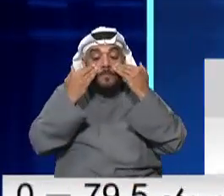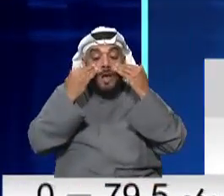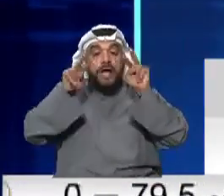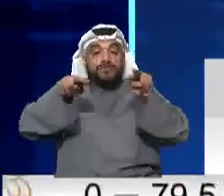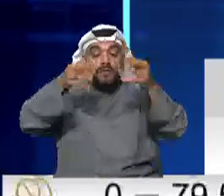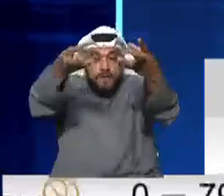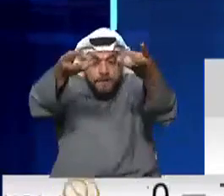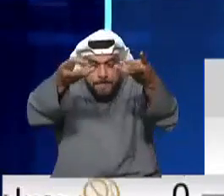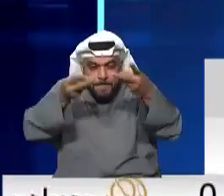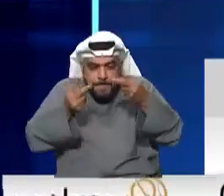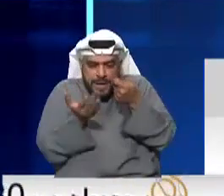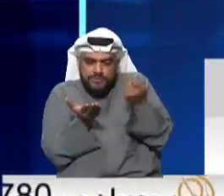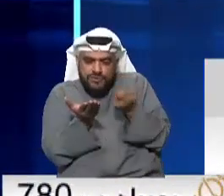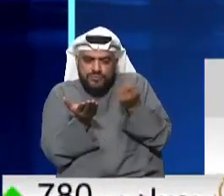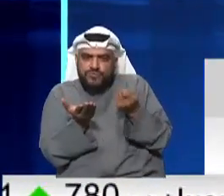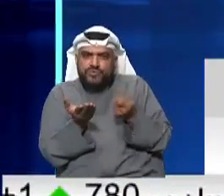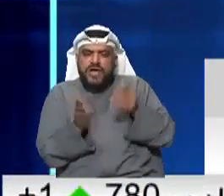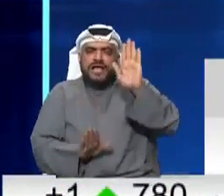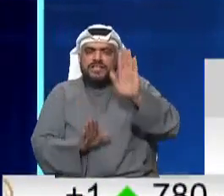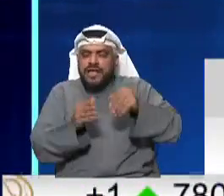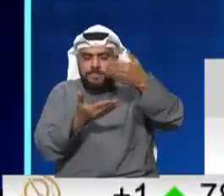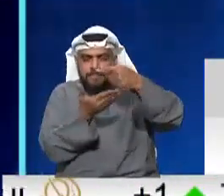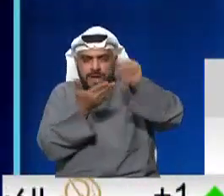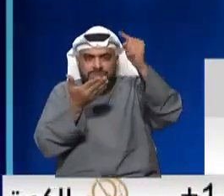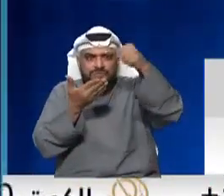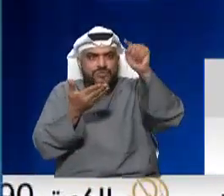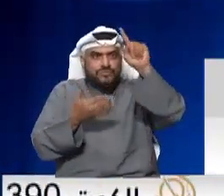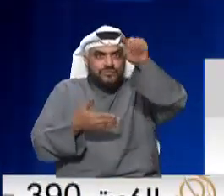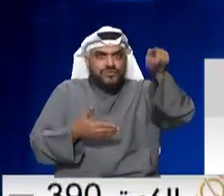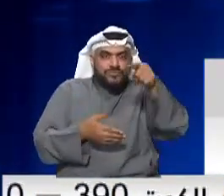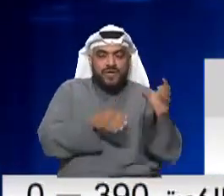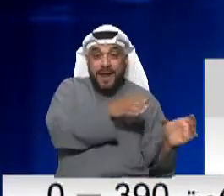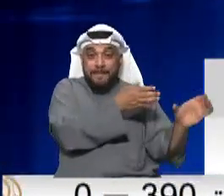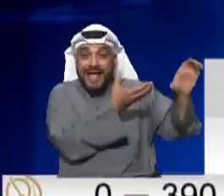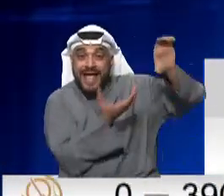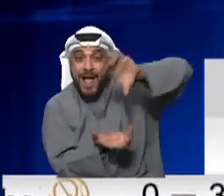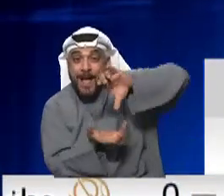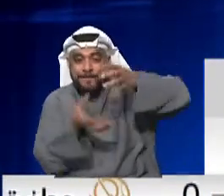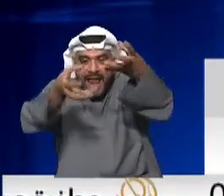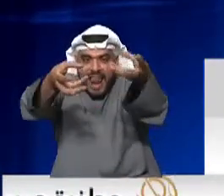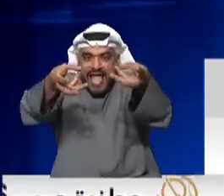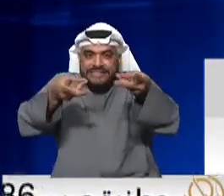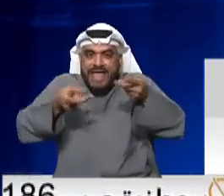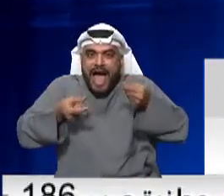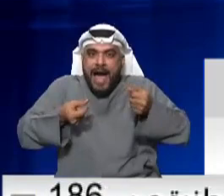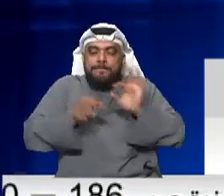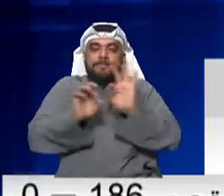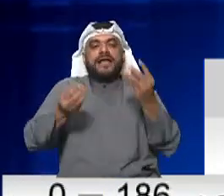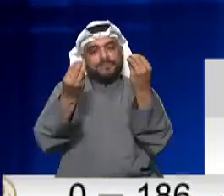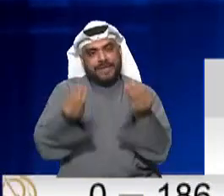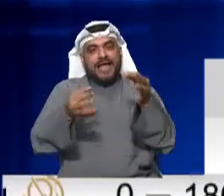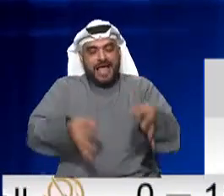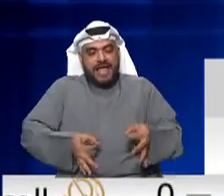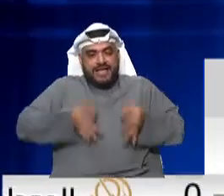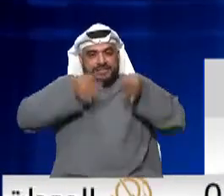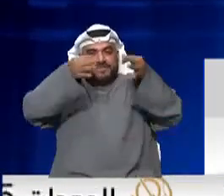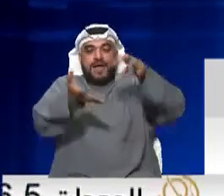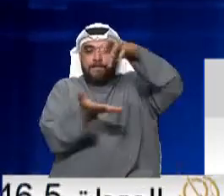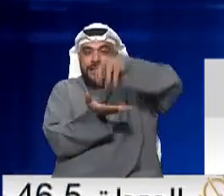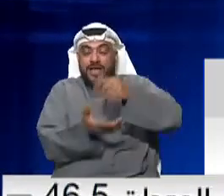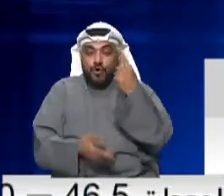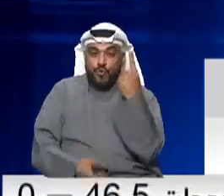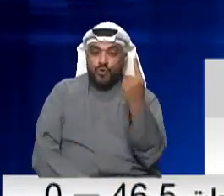الانتخاب التي ضمها وفقا للجدول المعلن في المحكمه بالدوائر الانتخابيه الاولى والثانيه